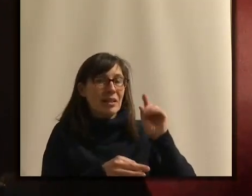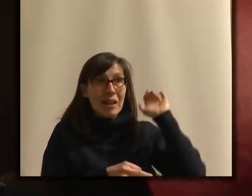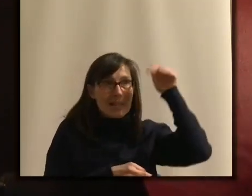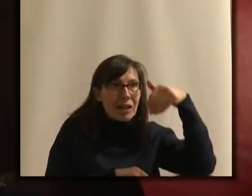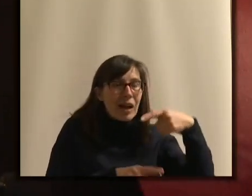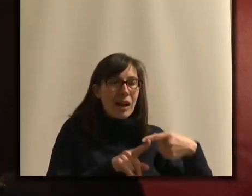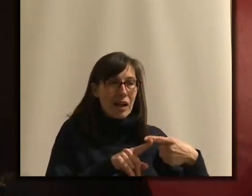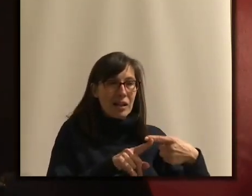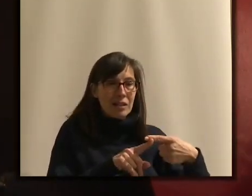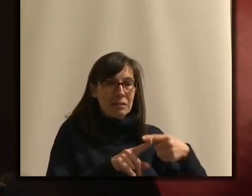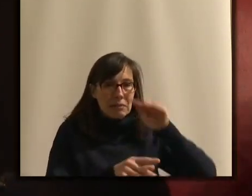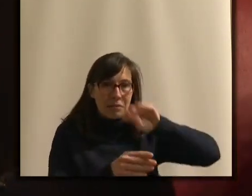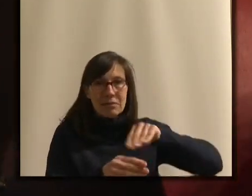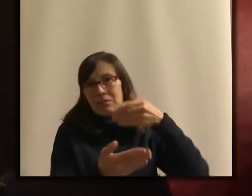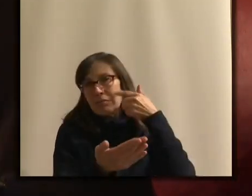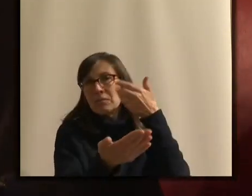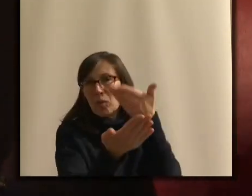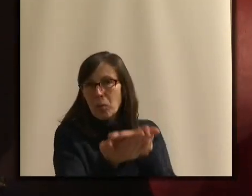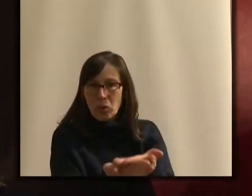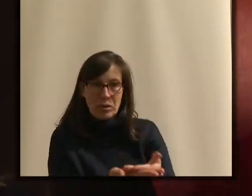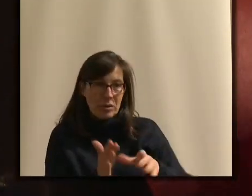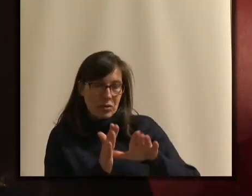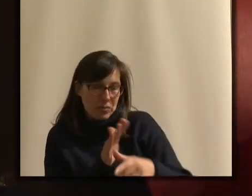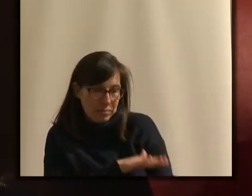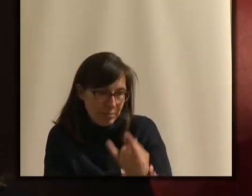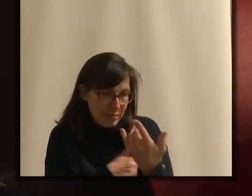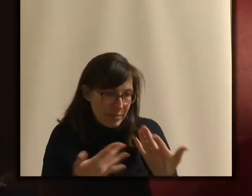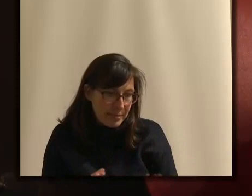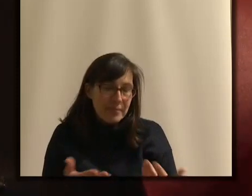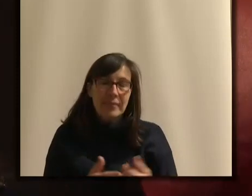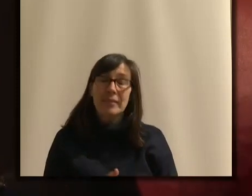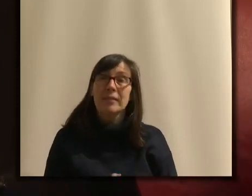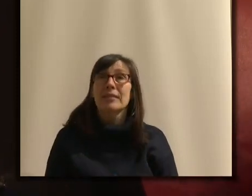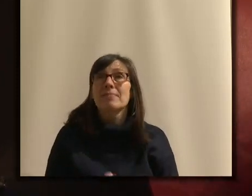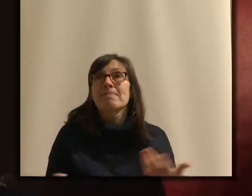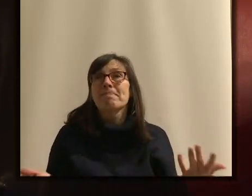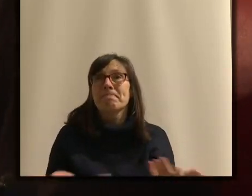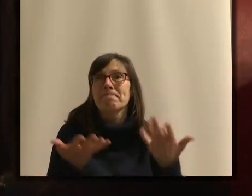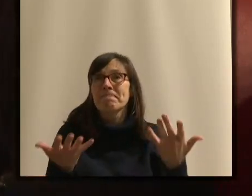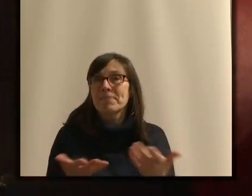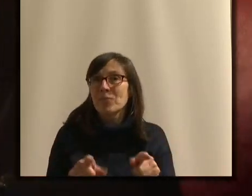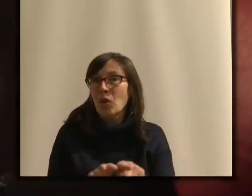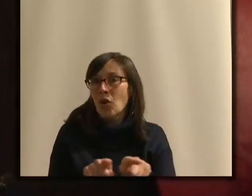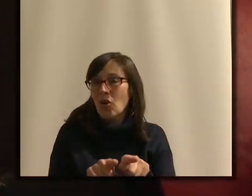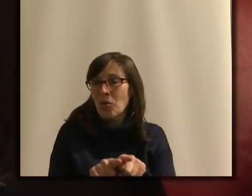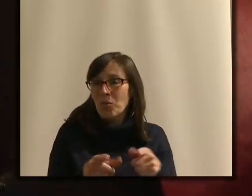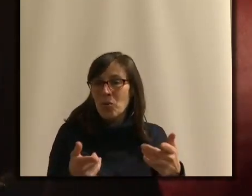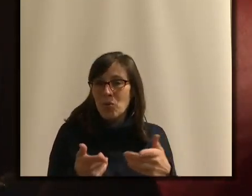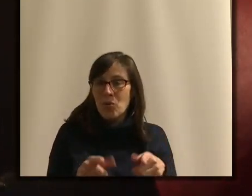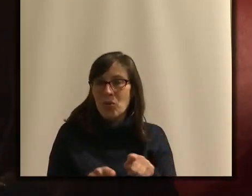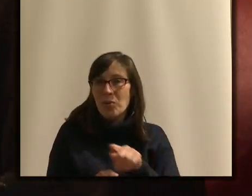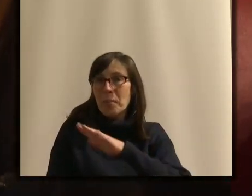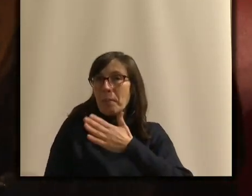no estaria sobre la taula. Per tant, benvingut sigui, però fent el punt de que no hi ha hagut entendre